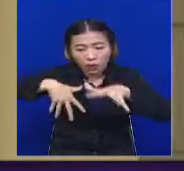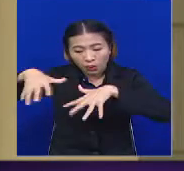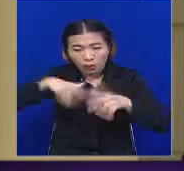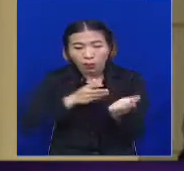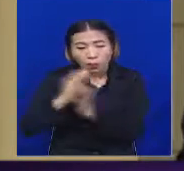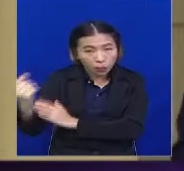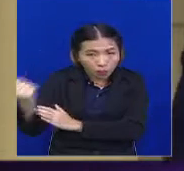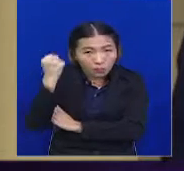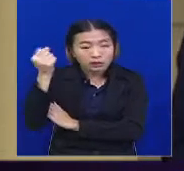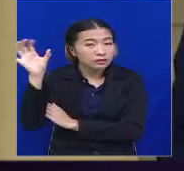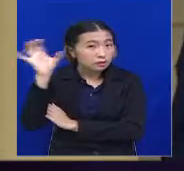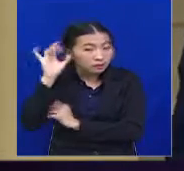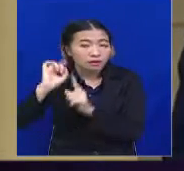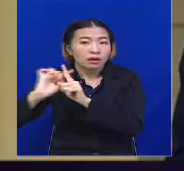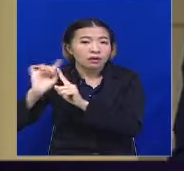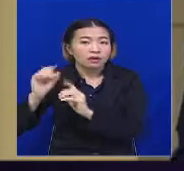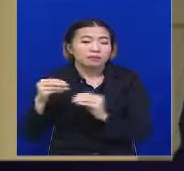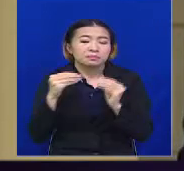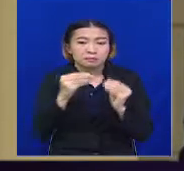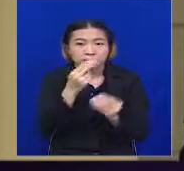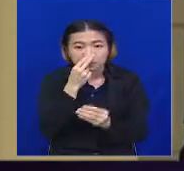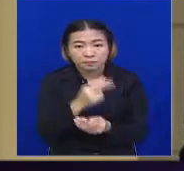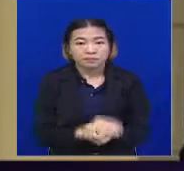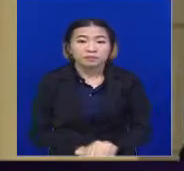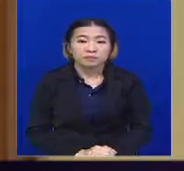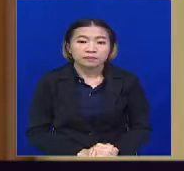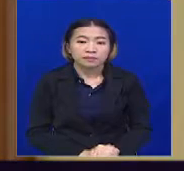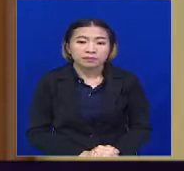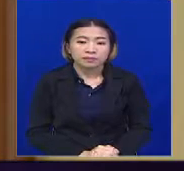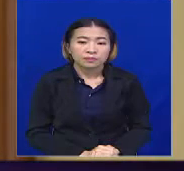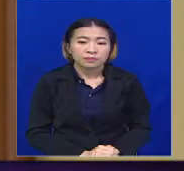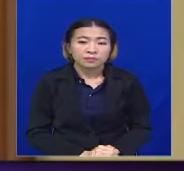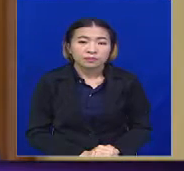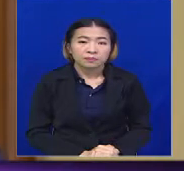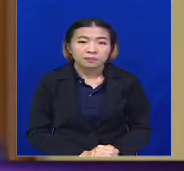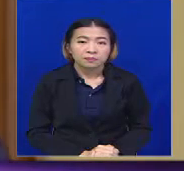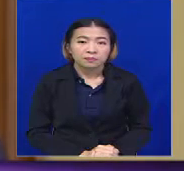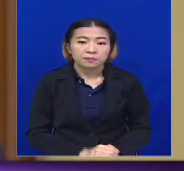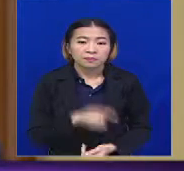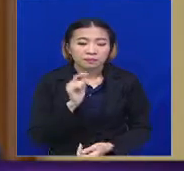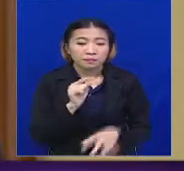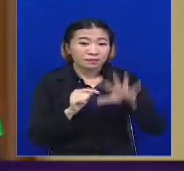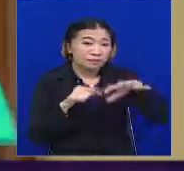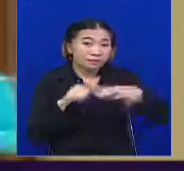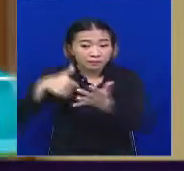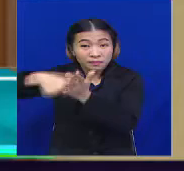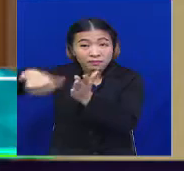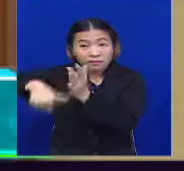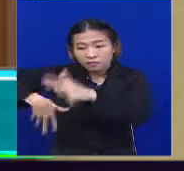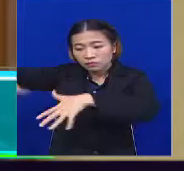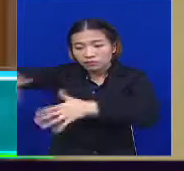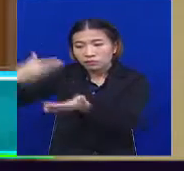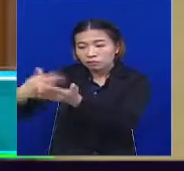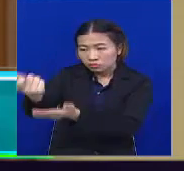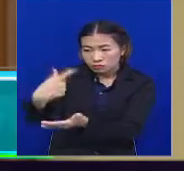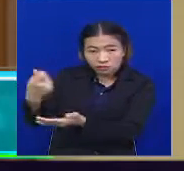มั่นฟังเสียงท่านรองนายกรัฐมนตรีกันครับ มันก็เป็นเรื่องของที่ว่าภาษีราษฎรที่ได้มาก็ต้องกลับไปหาราษฎ